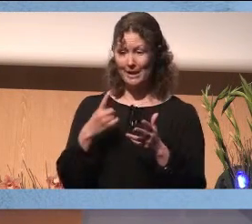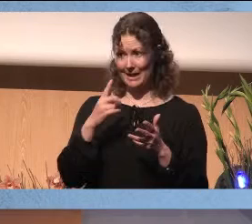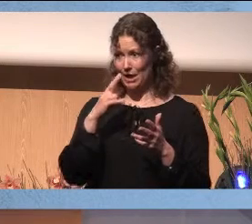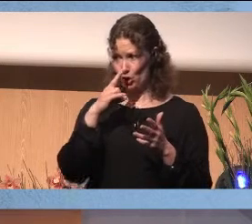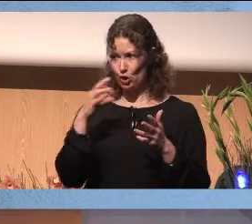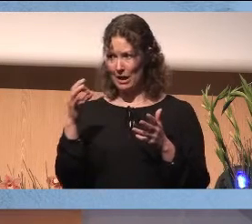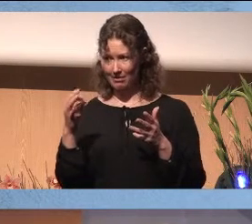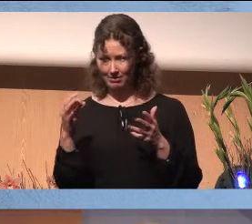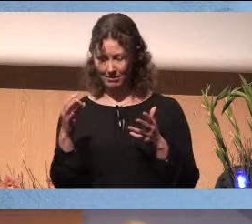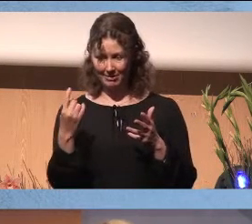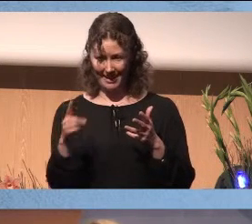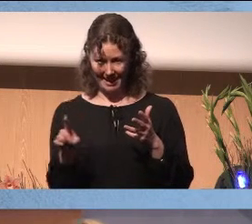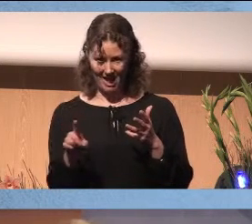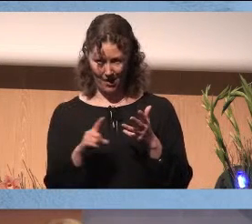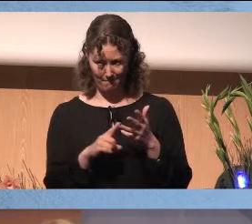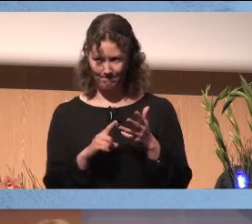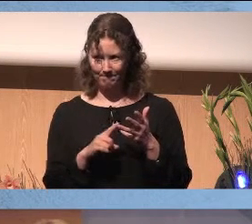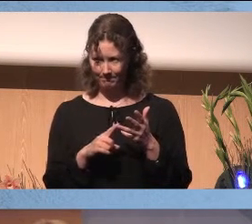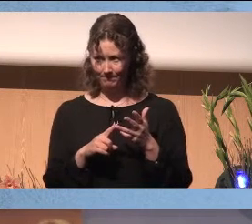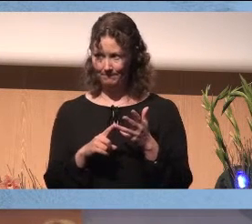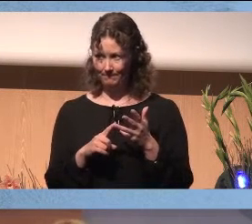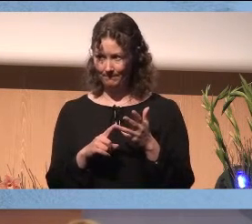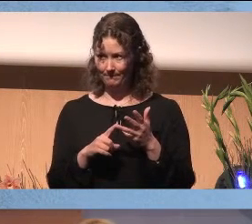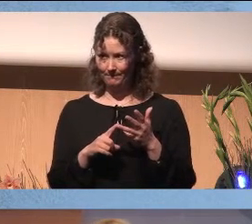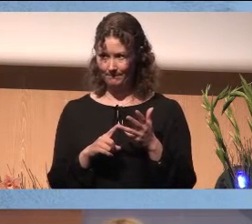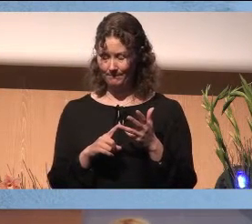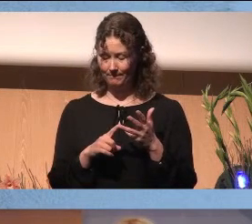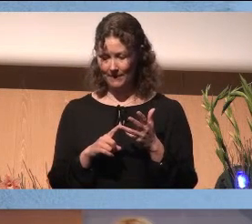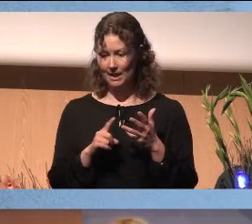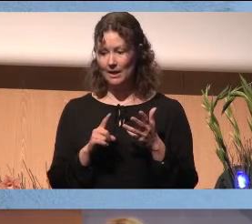nyhet til da.